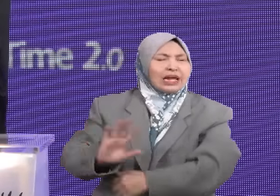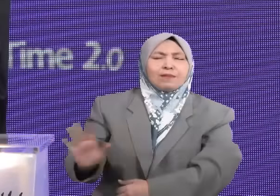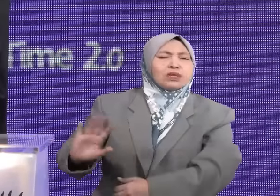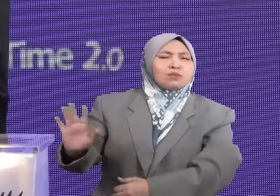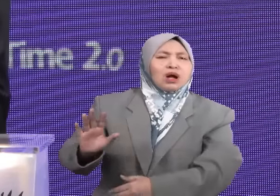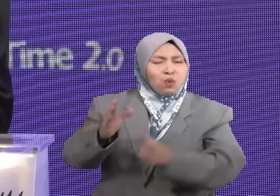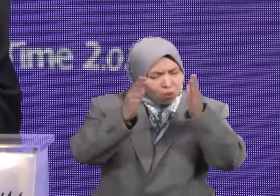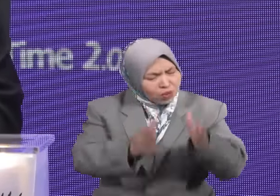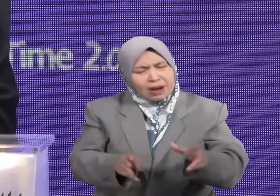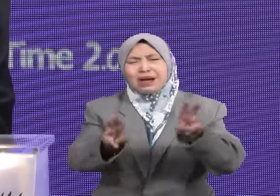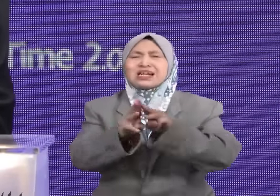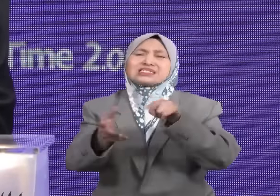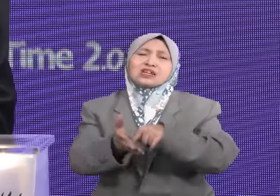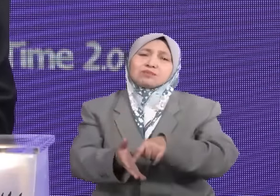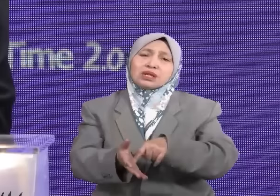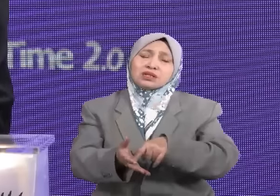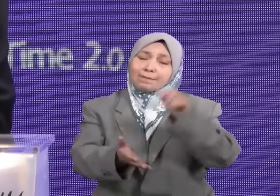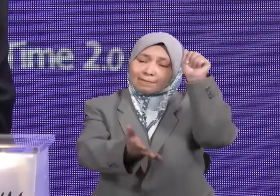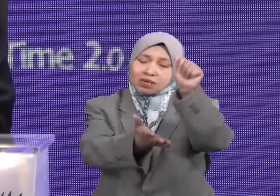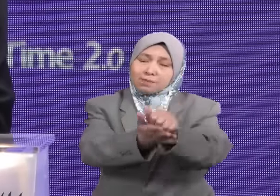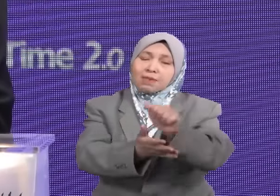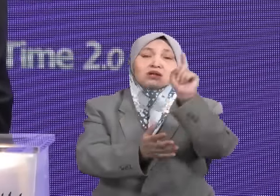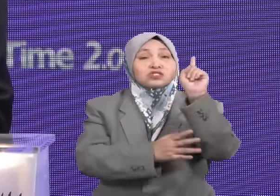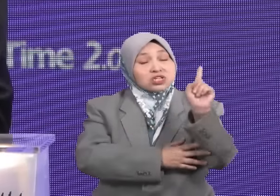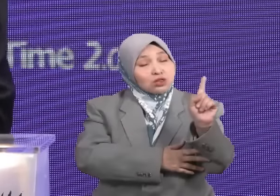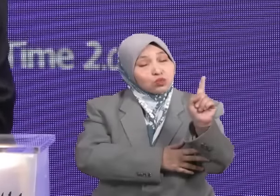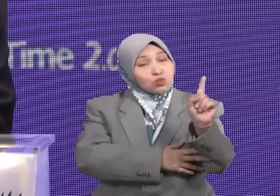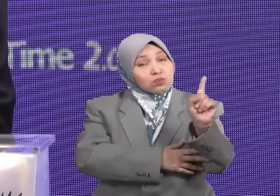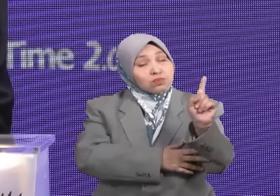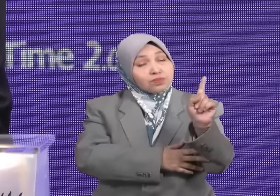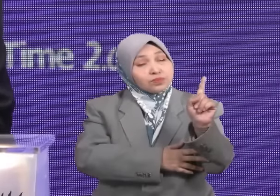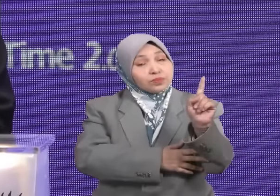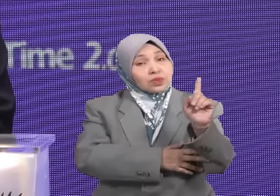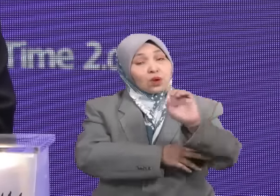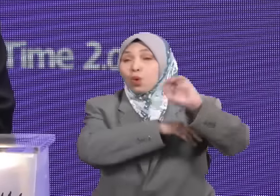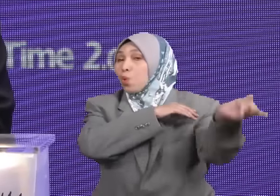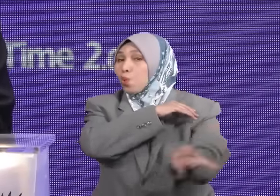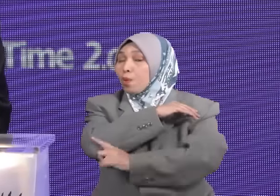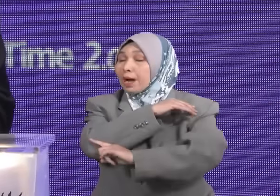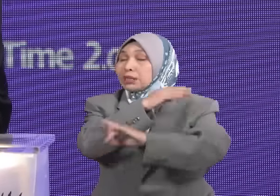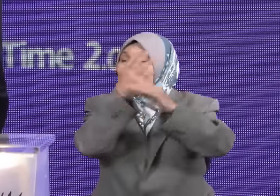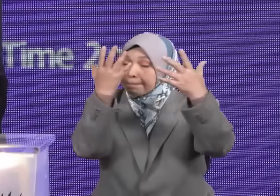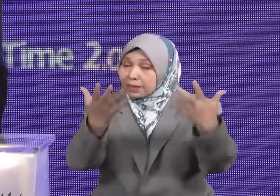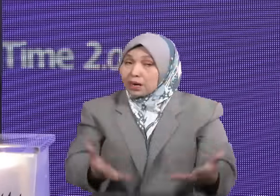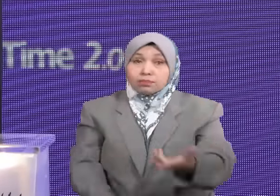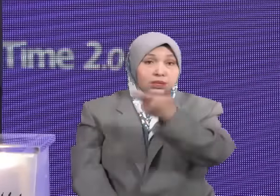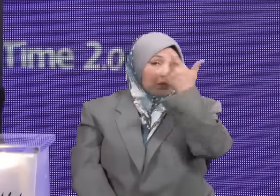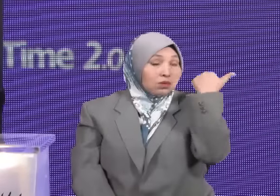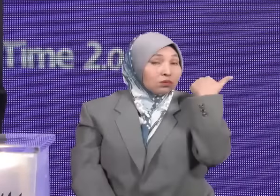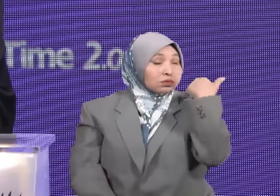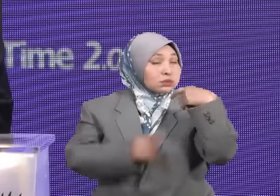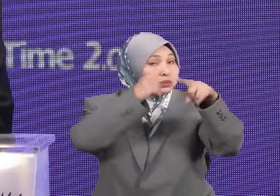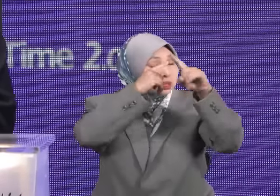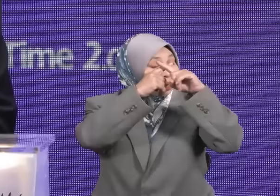Orang begini sebenarnya dia menempah satu hukuman yang berat, ya, kerana silap